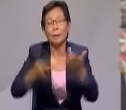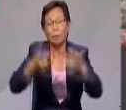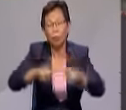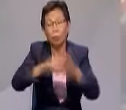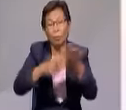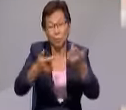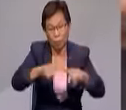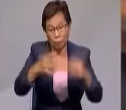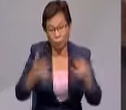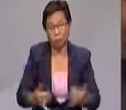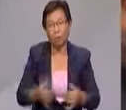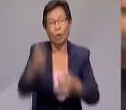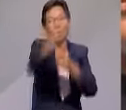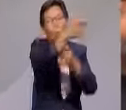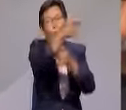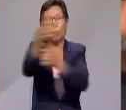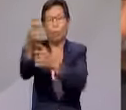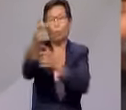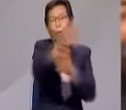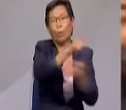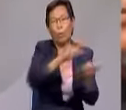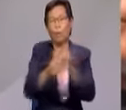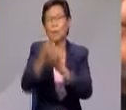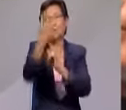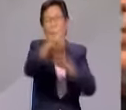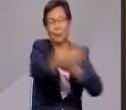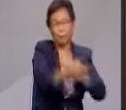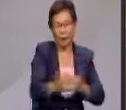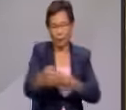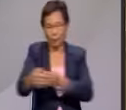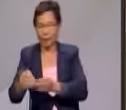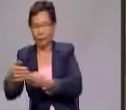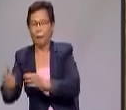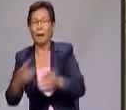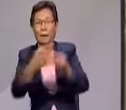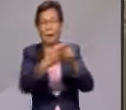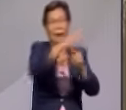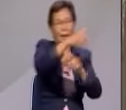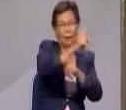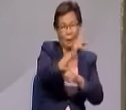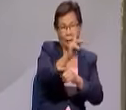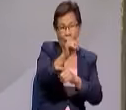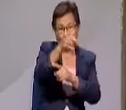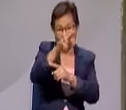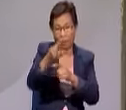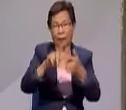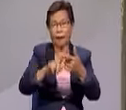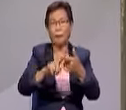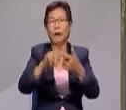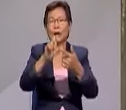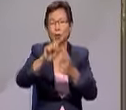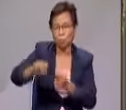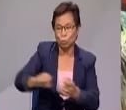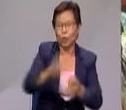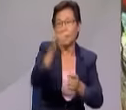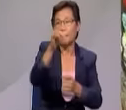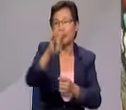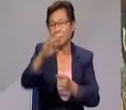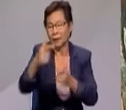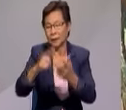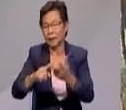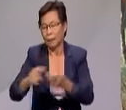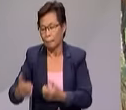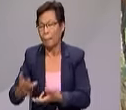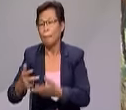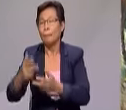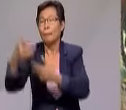ini? Pemadaman dilakukan oleh 3 balai, daripada Balai Bomba Kapal, Balai Bomba Sungai Minang dan juga Balai Bomba Pelabuhan